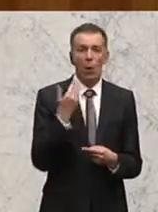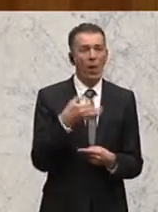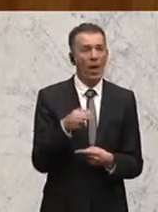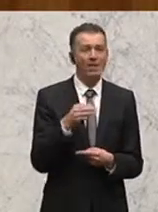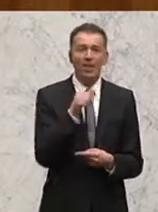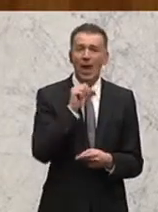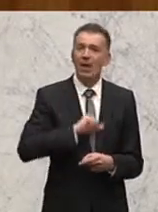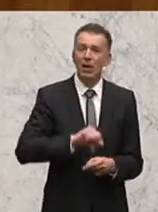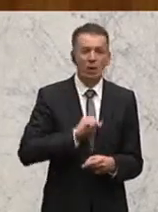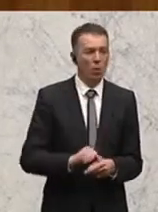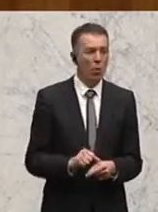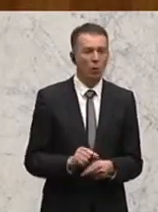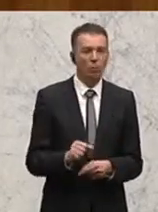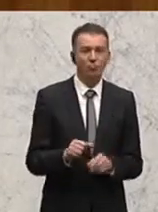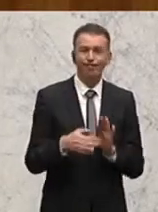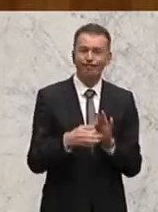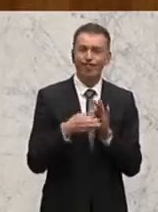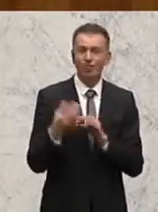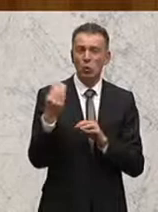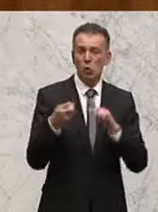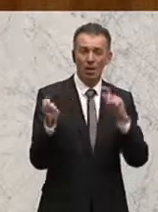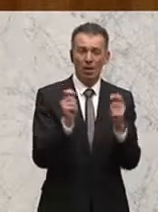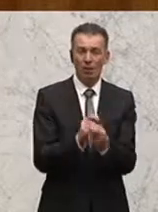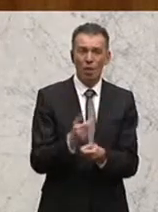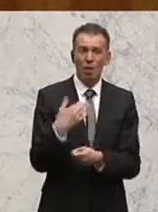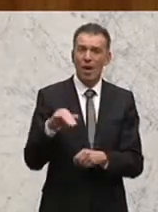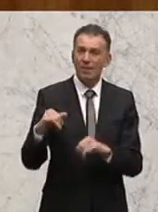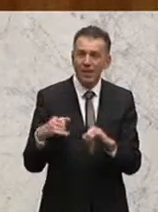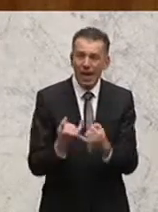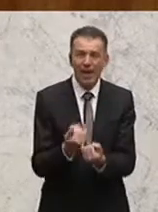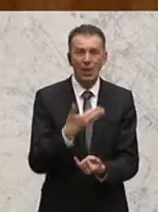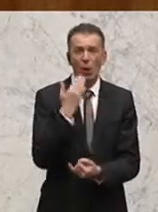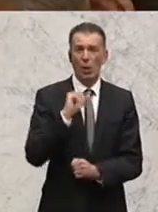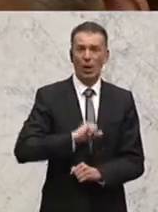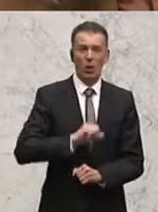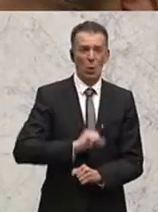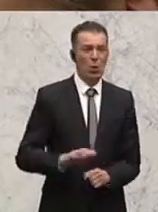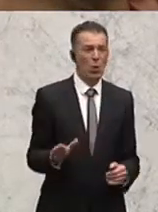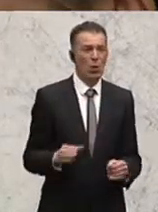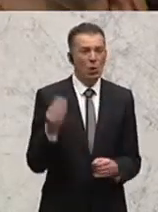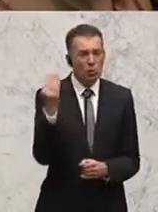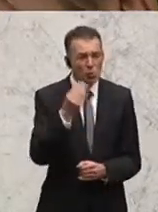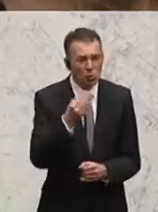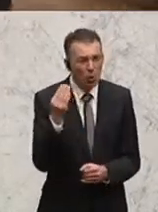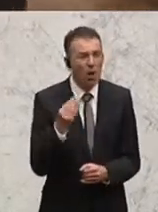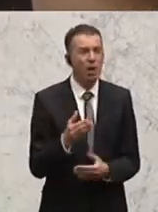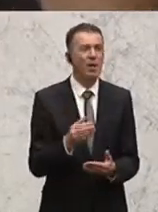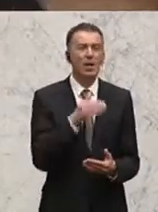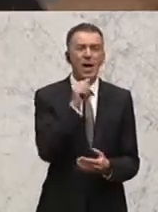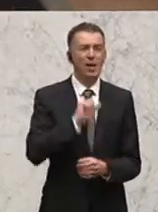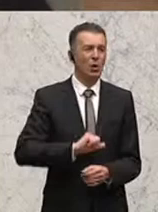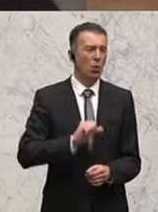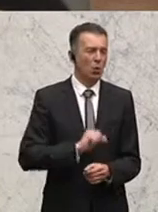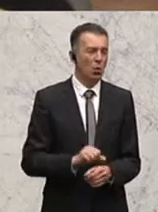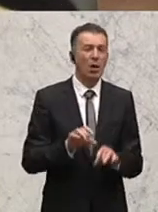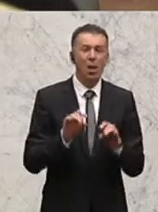Geduld haben in Österreich, was Schulreformen anlangt. Die meisten Eltern haben keine Geduld, Schülerinnen und Schüler haben keine Geduld mehr